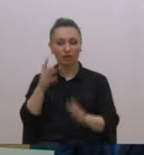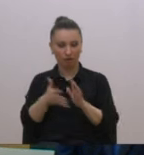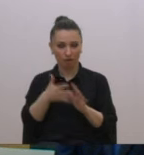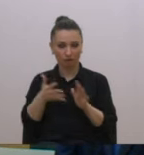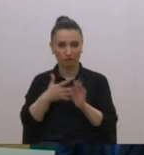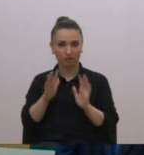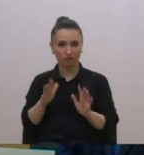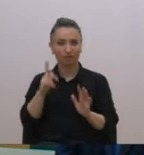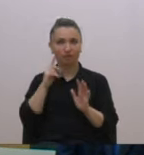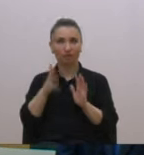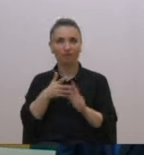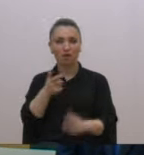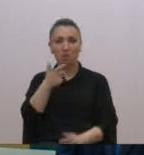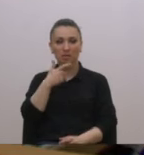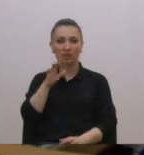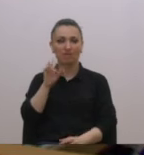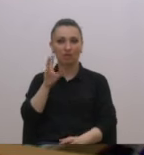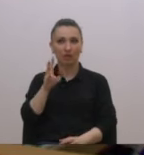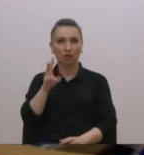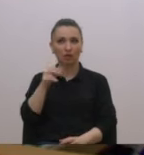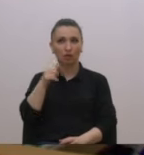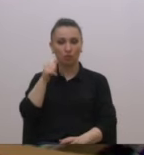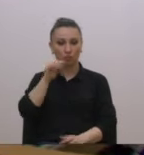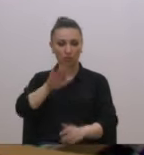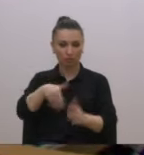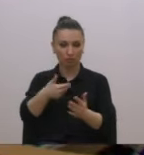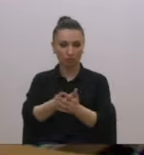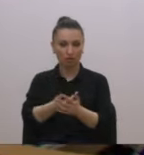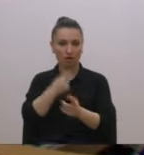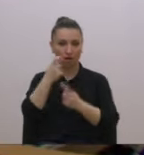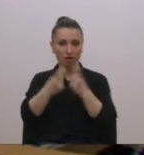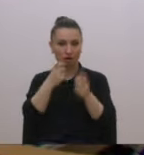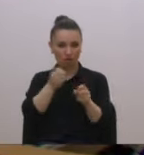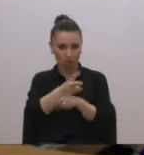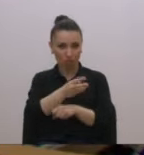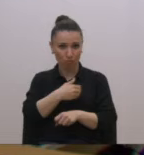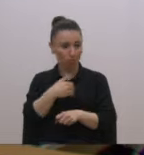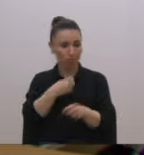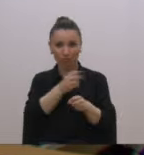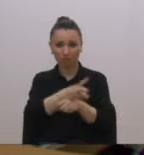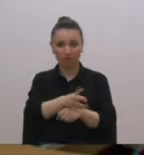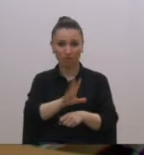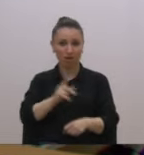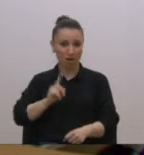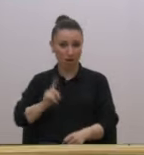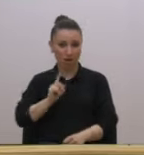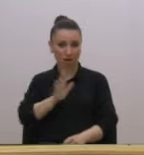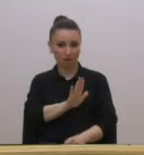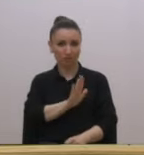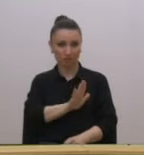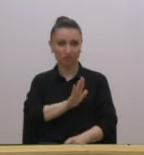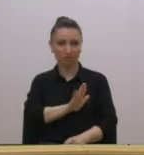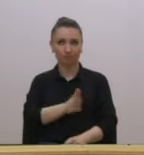გავიგეთ ბატონებო, გუშინდი და გინდათ რომ გაგაძევოთ, არ გაძევოთ, ხო ხედავთ, გაცდით.